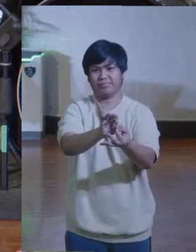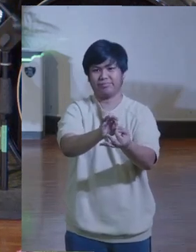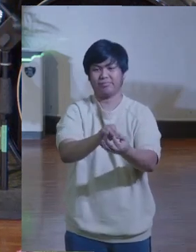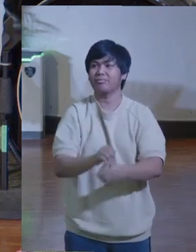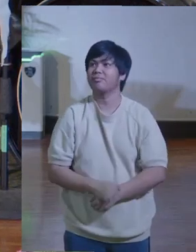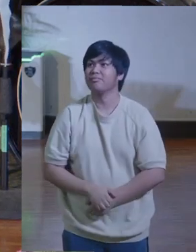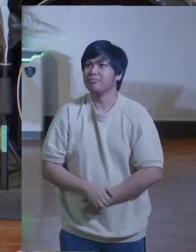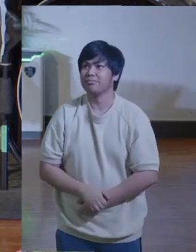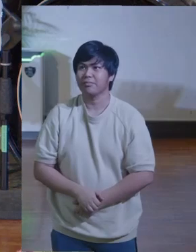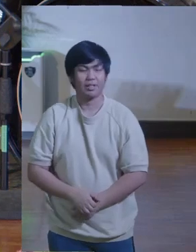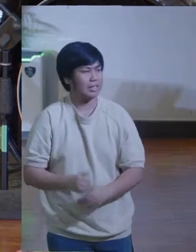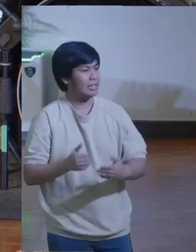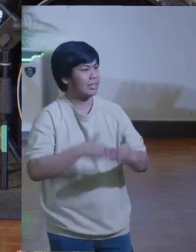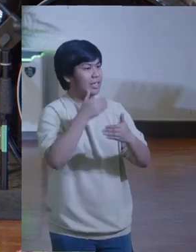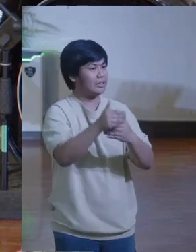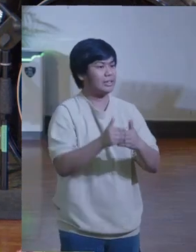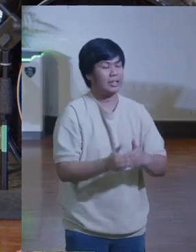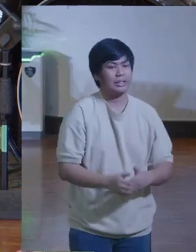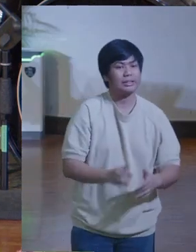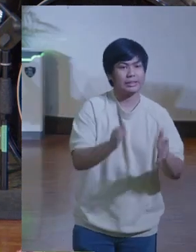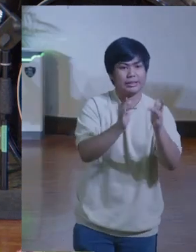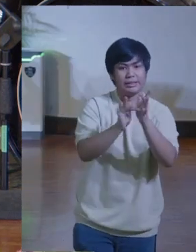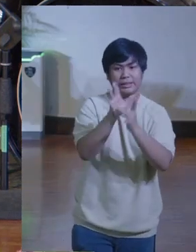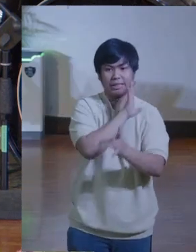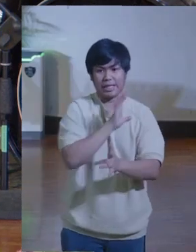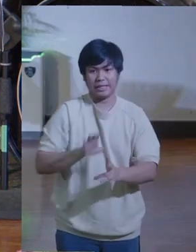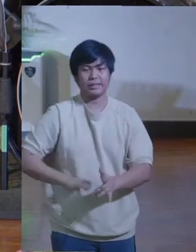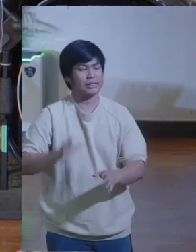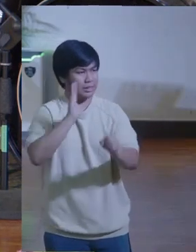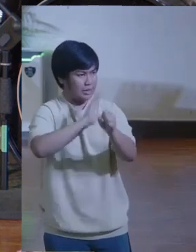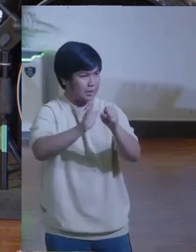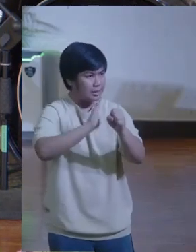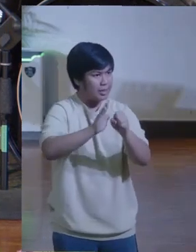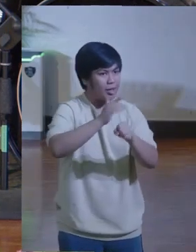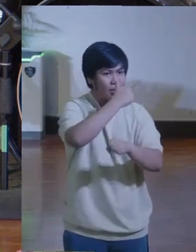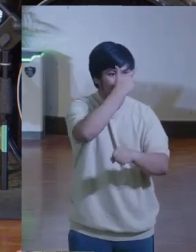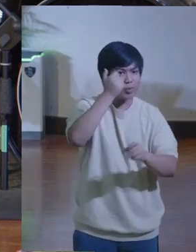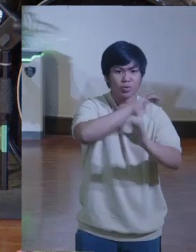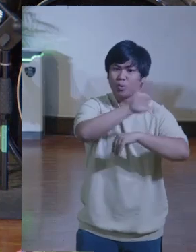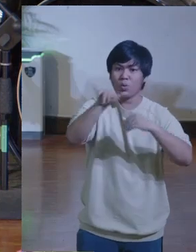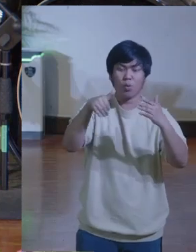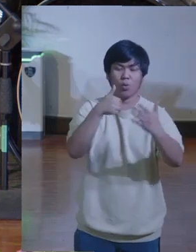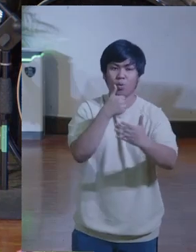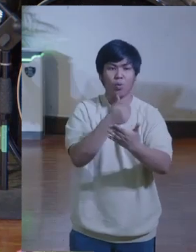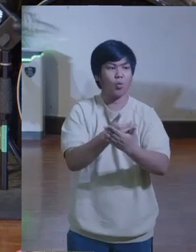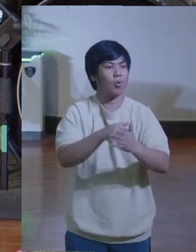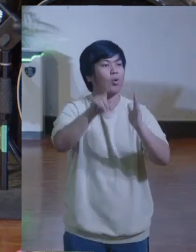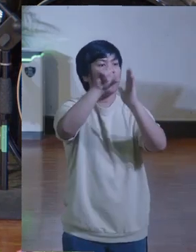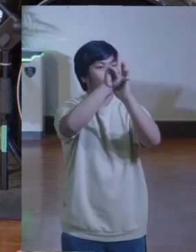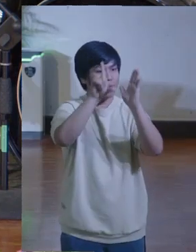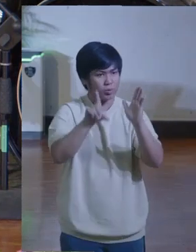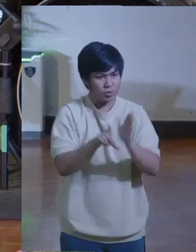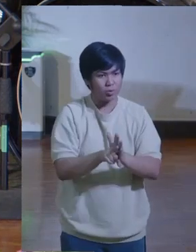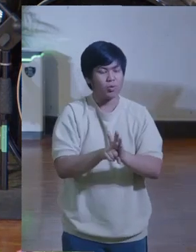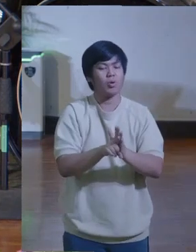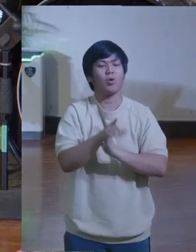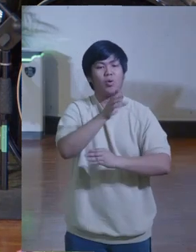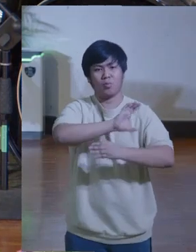Pangatlo, sapat ang kanyang kaligtasan sapagkat natupad na niya ang lahat ng hinihingi ng katuwiran ng